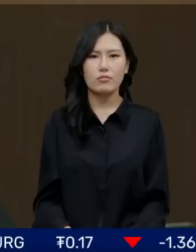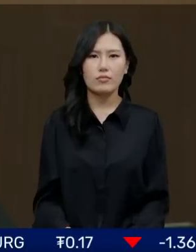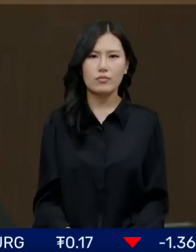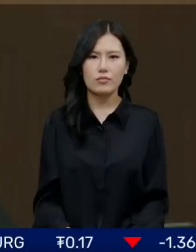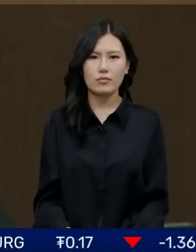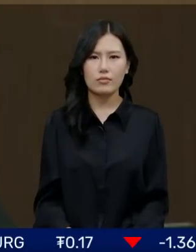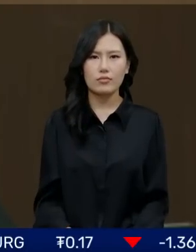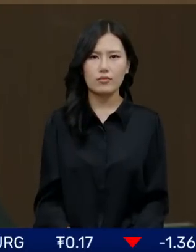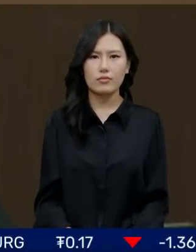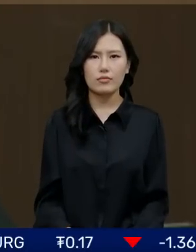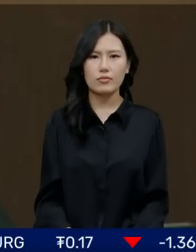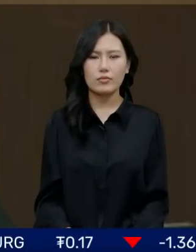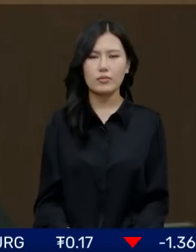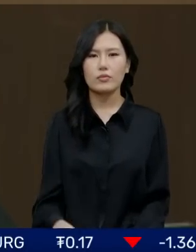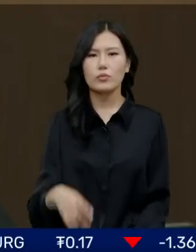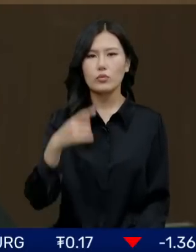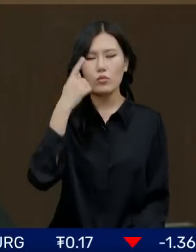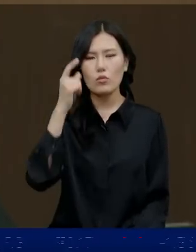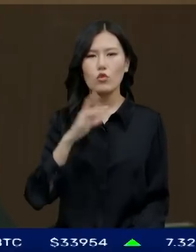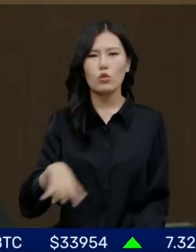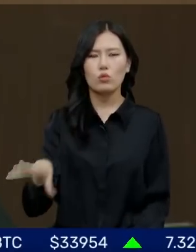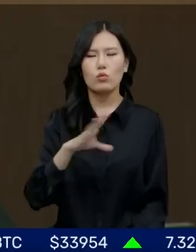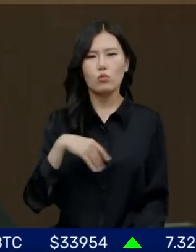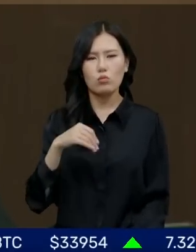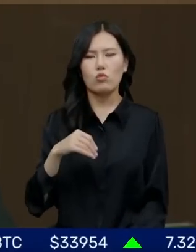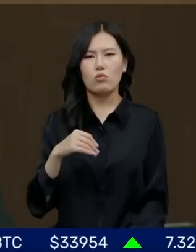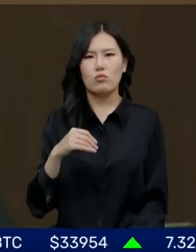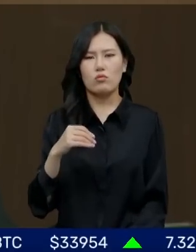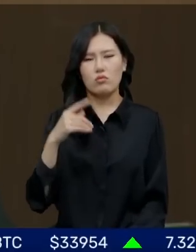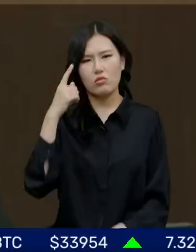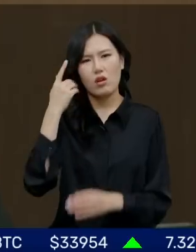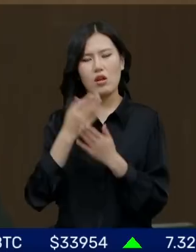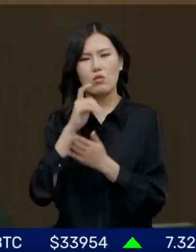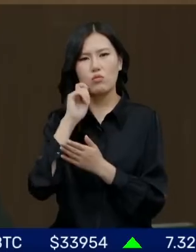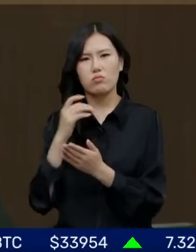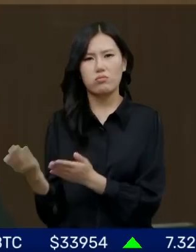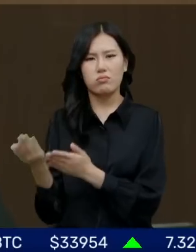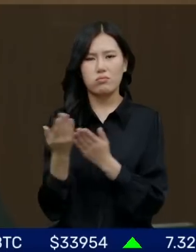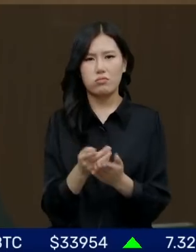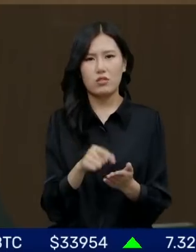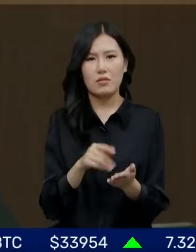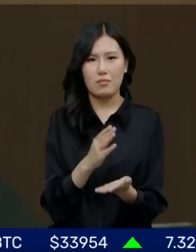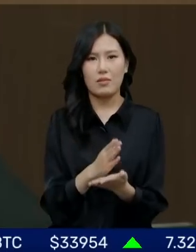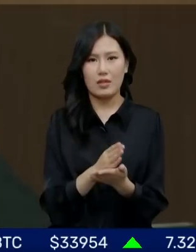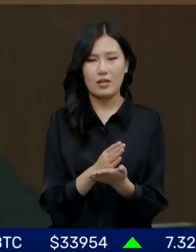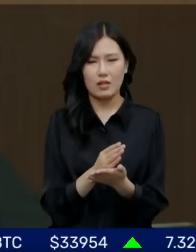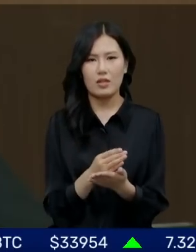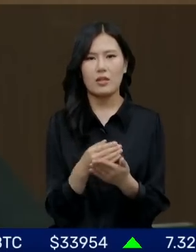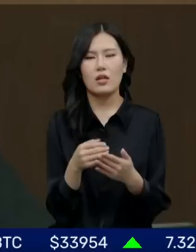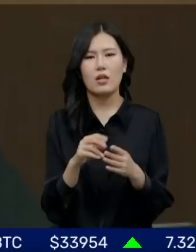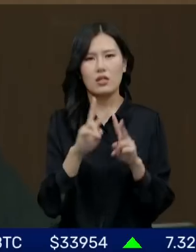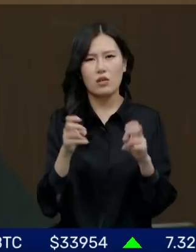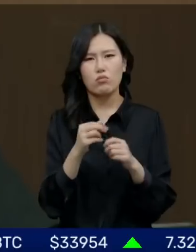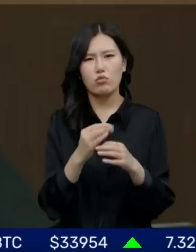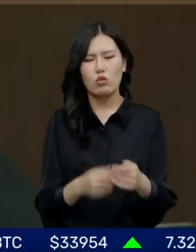За нийтийн өргөдлөгийг судлах ажлын хэсгийн санал дүгнэлт гарах үүрэгтэй ажлын хэсгийн санал дүгнэлт гэсэн асуудлыг оруулсан байна. За ингээм ийм 8 асуудал байгаа. Энэ